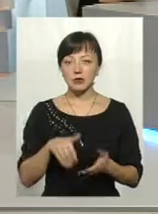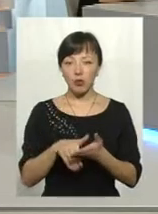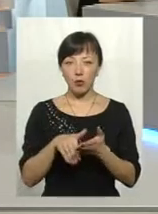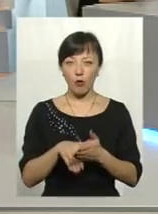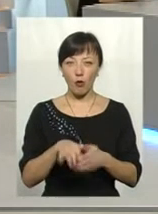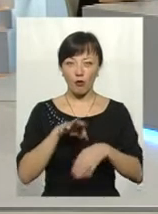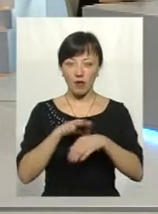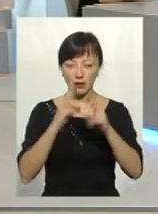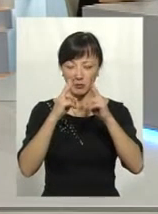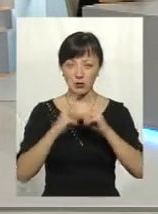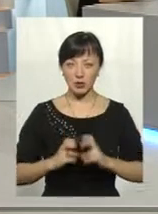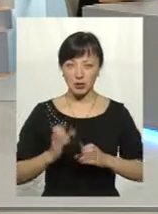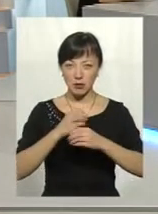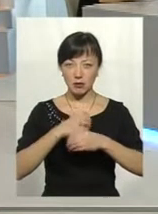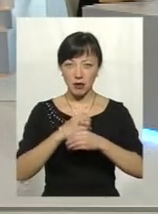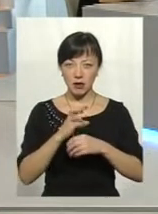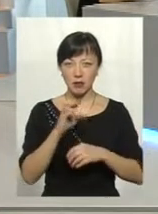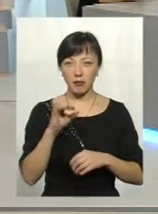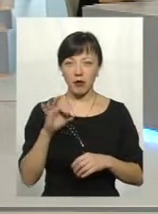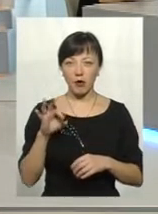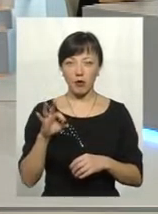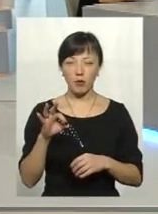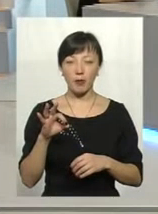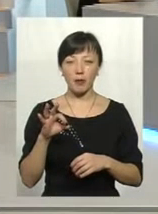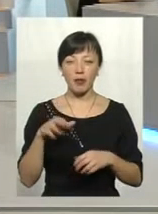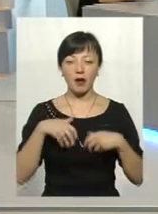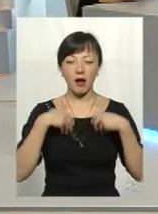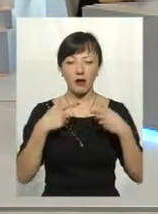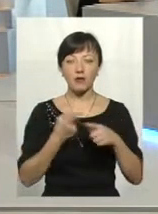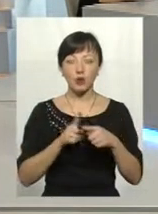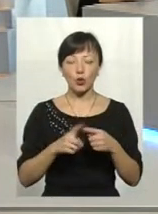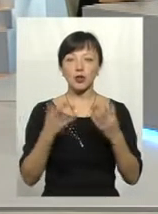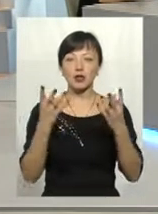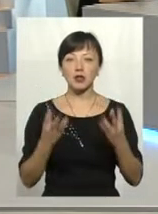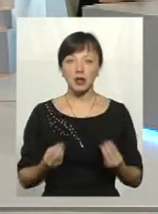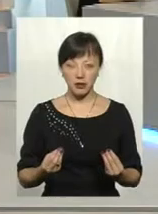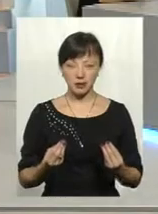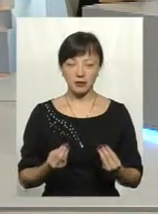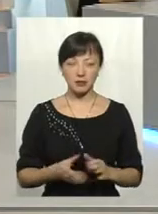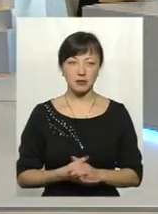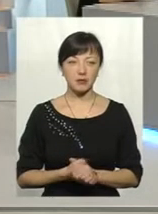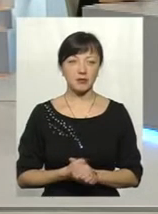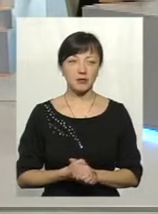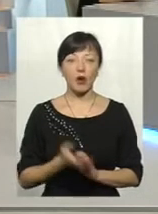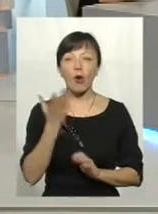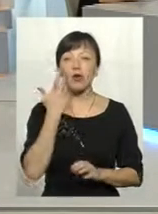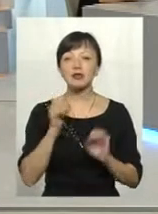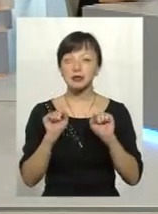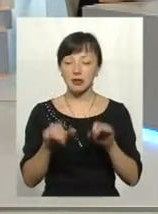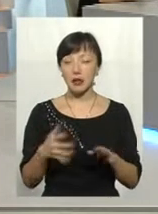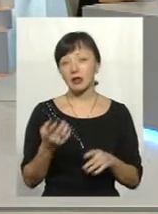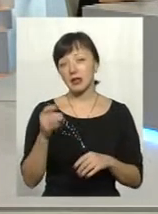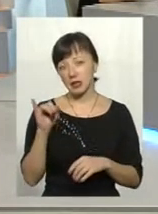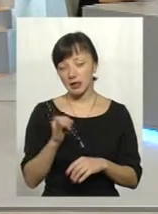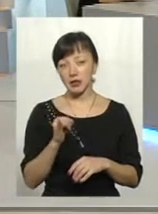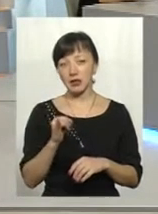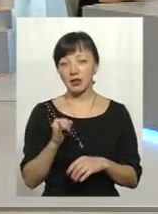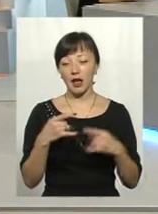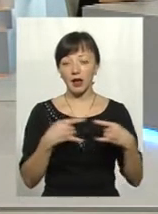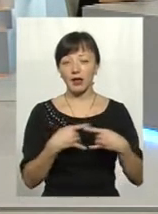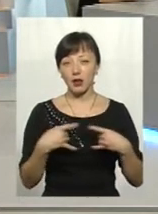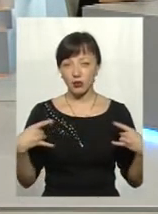проведення дослідження біологічного матеріалу в той же день, коли провели забір біологічного матеріалу. І характерним є і